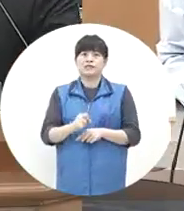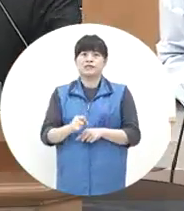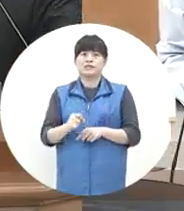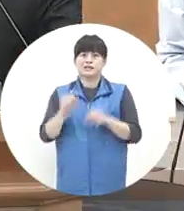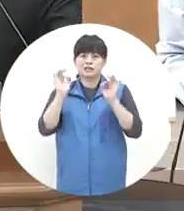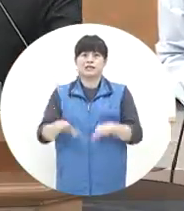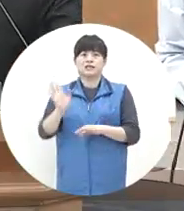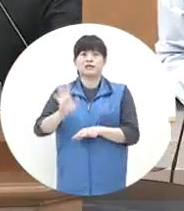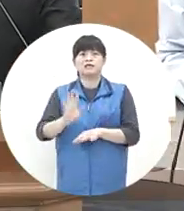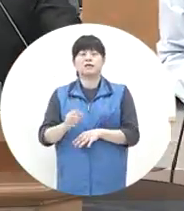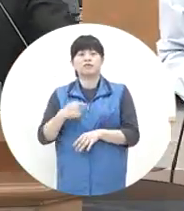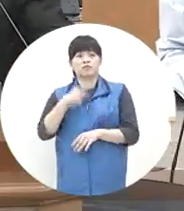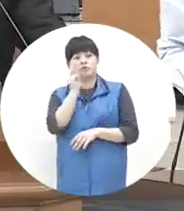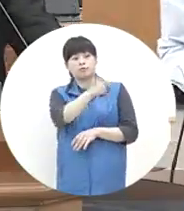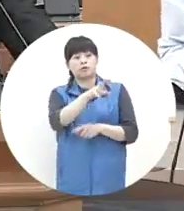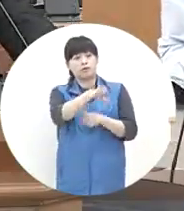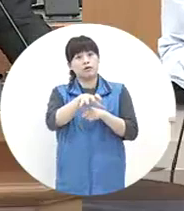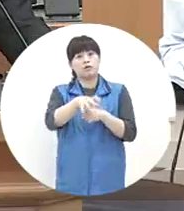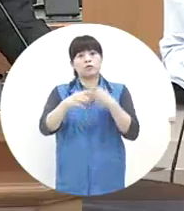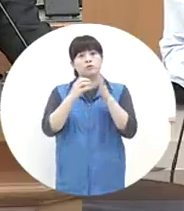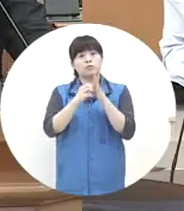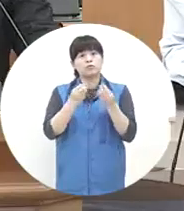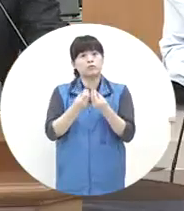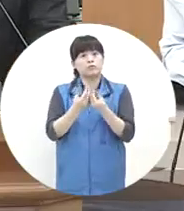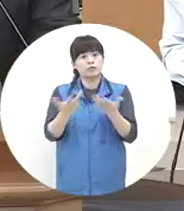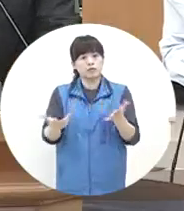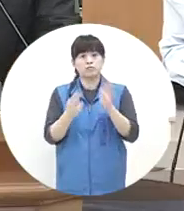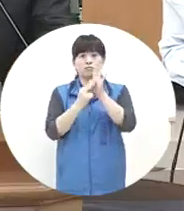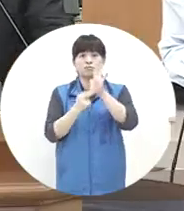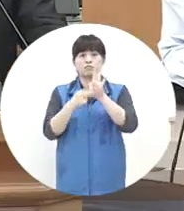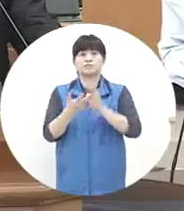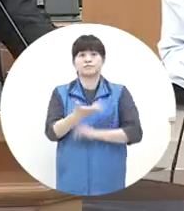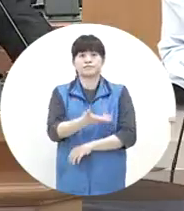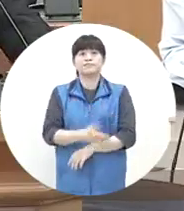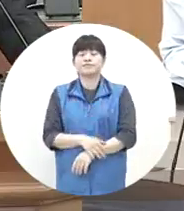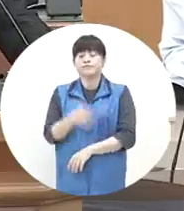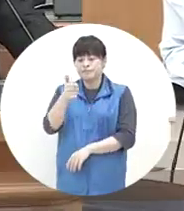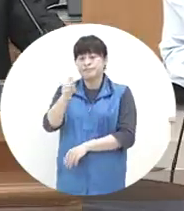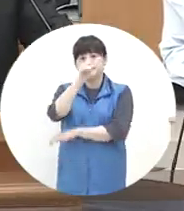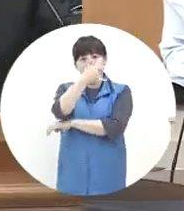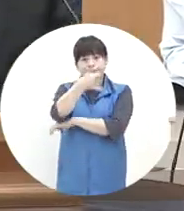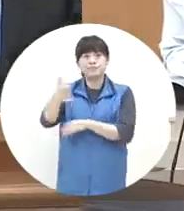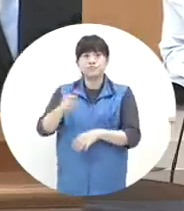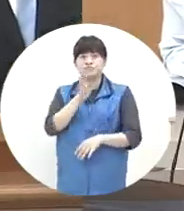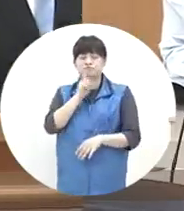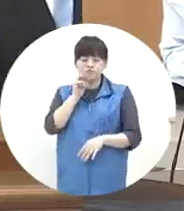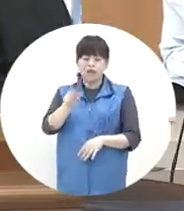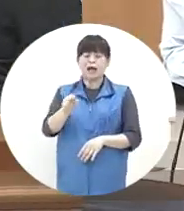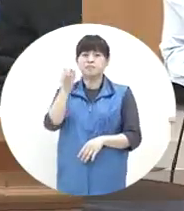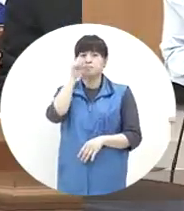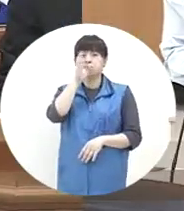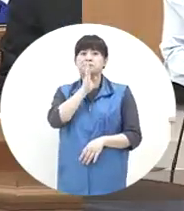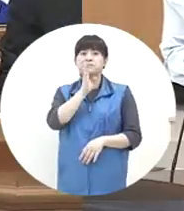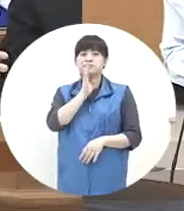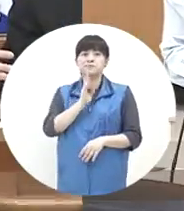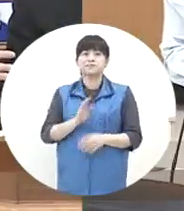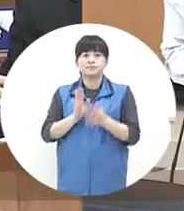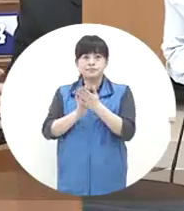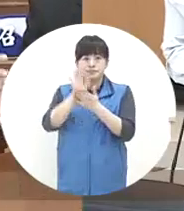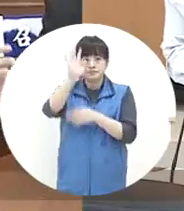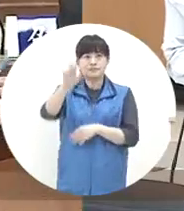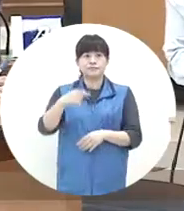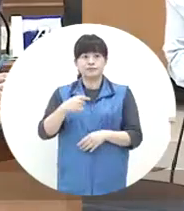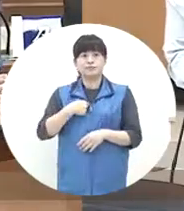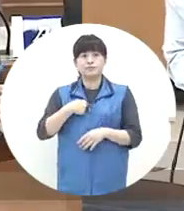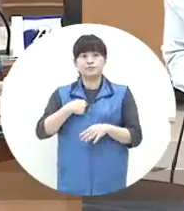我来请这个农委局齁、 哦。好。 来说明一下。 好，是谢谢议员，这个确实有这个情况有。那后续我